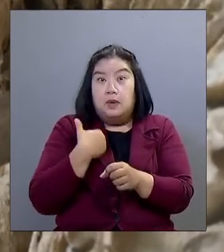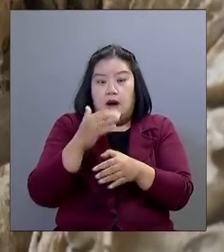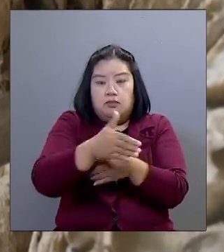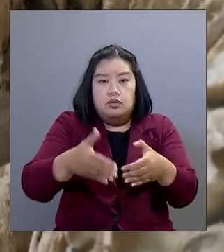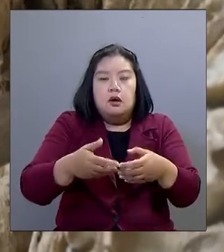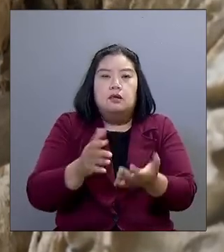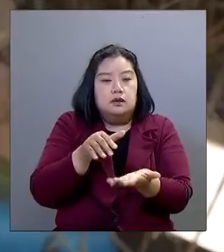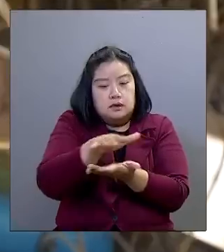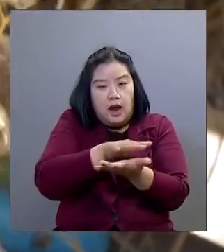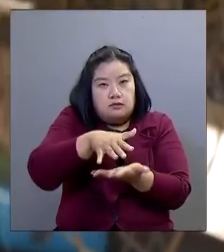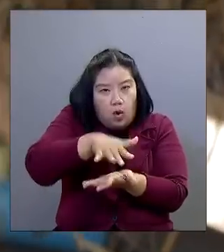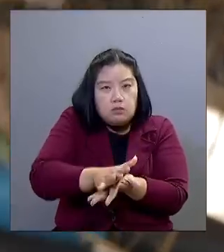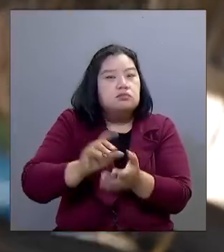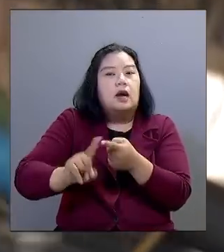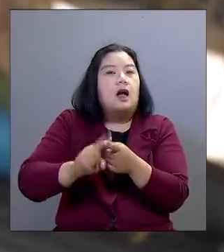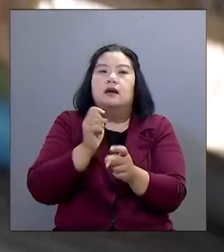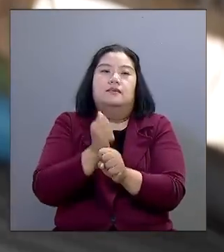ได้ค่ะ